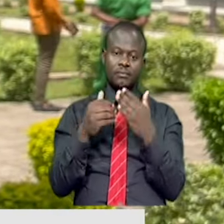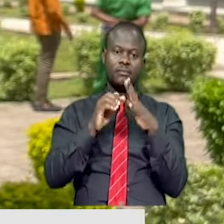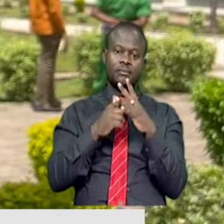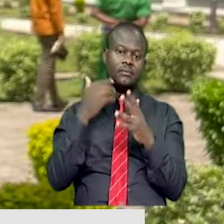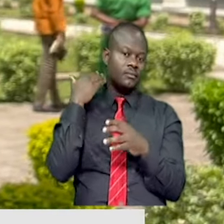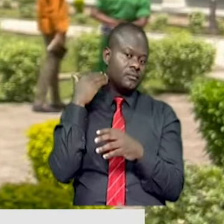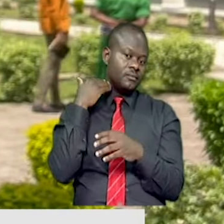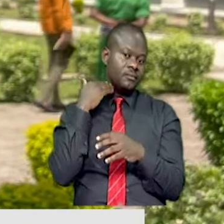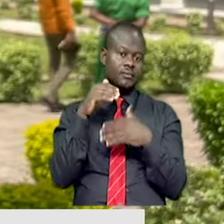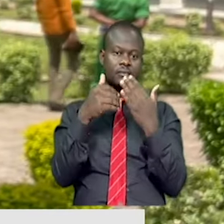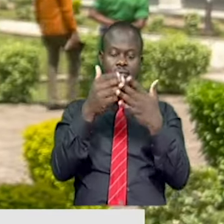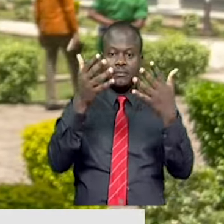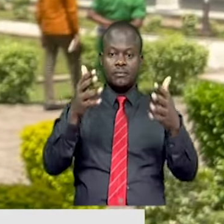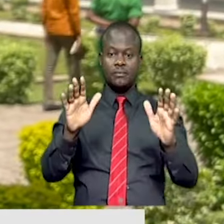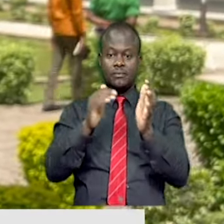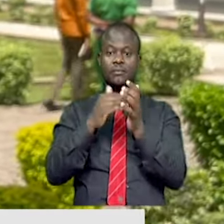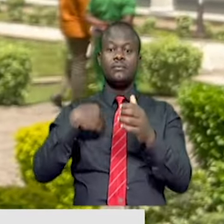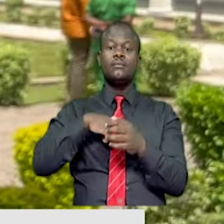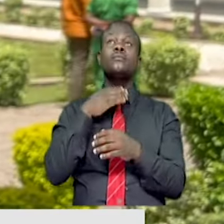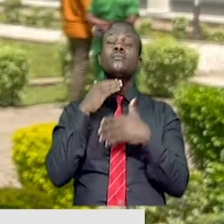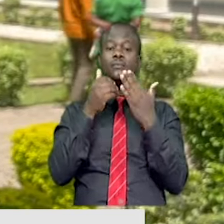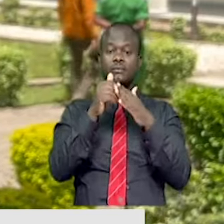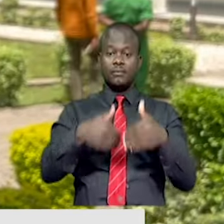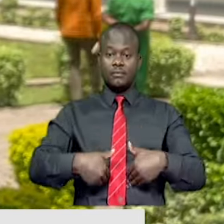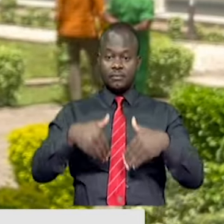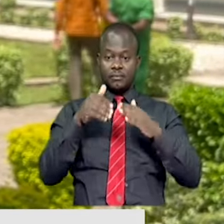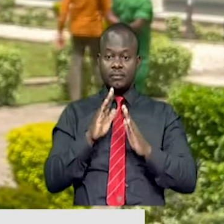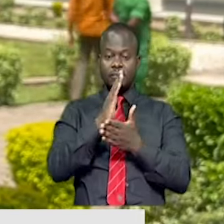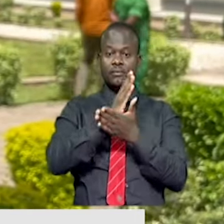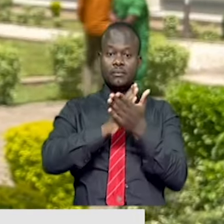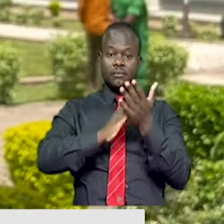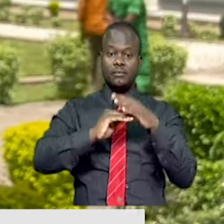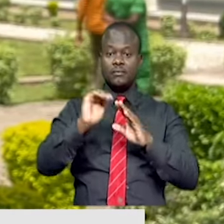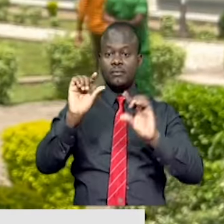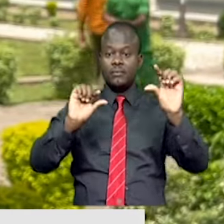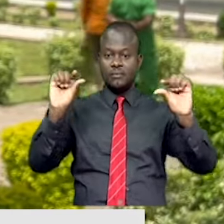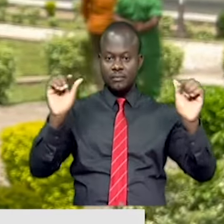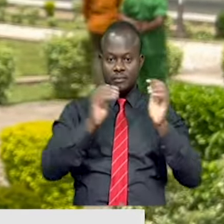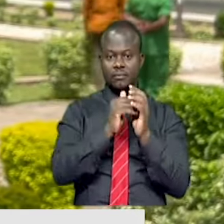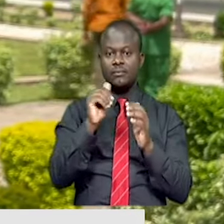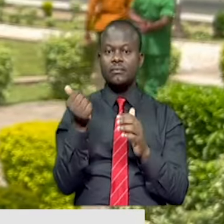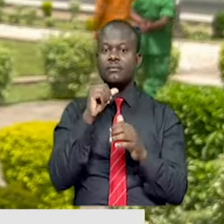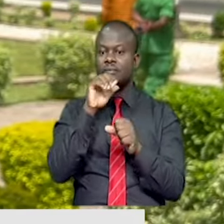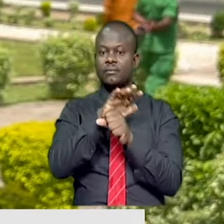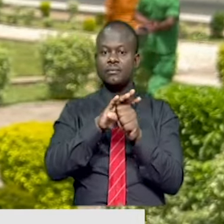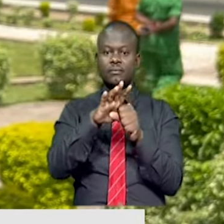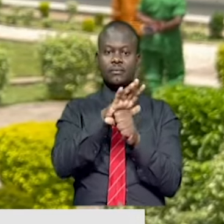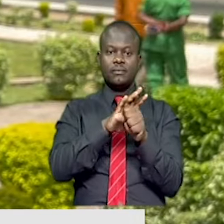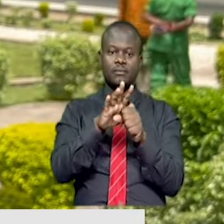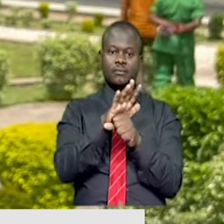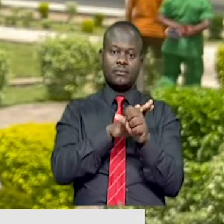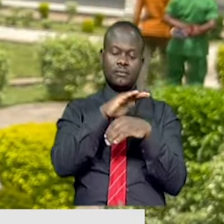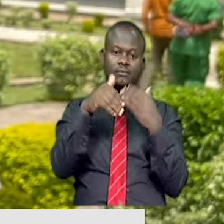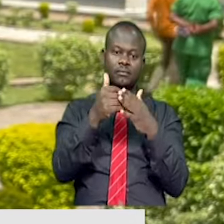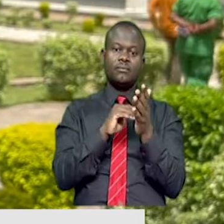jenoside irangira tushaka nyine ko n'urubyiruko bamwe bari bakiri bato abandi nabo baranabuzuza imyaka 33